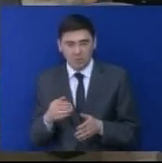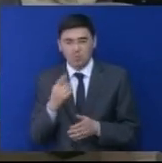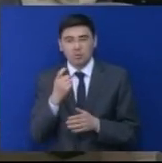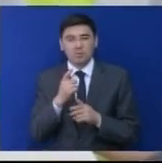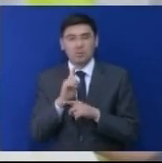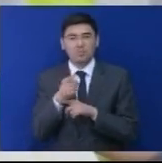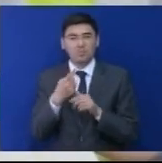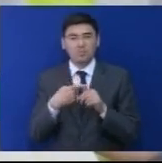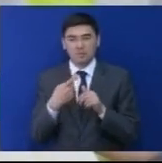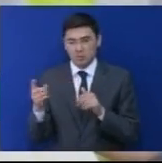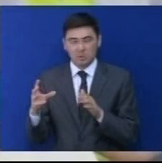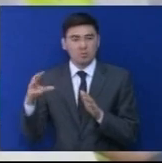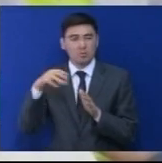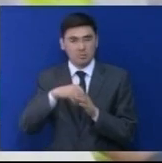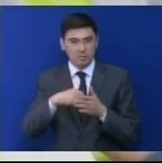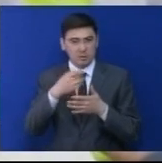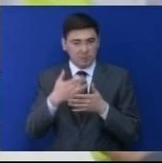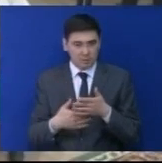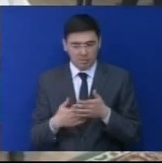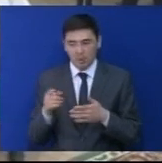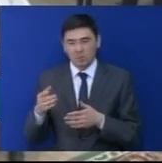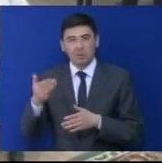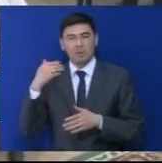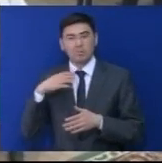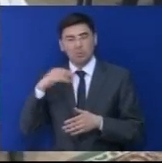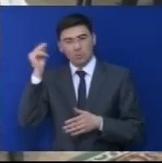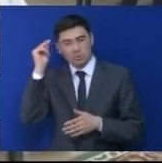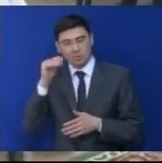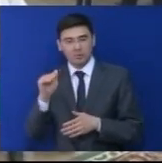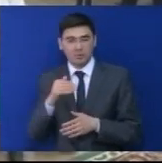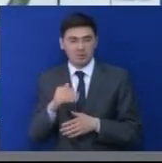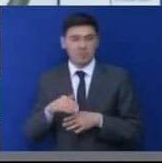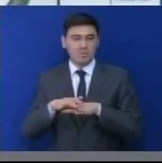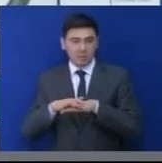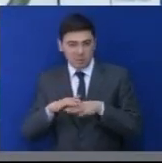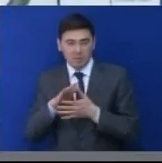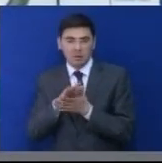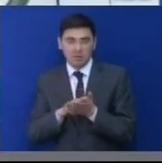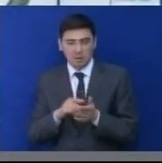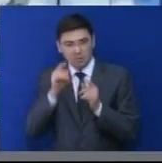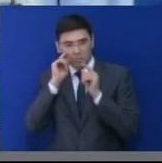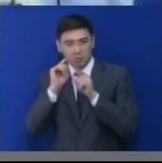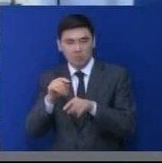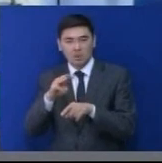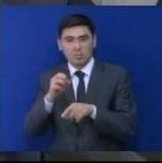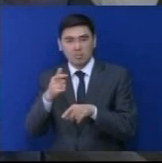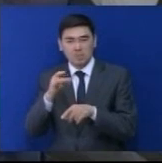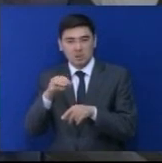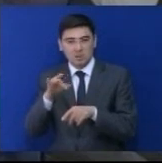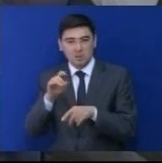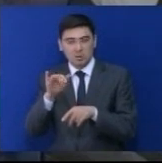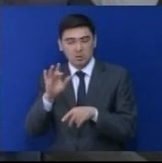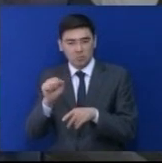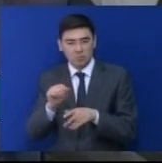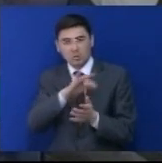Казахстана». Окончив Семейский вуз по физико-математическому направлению, он продолжил обучение в магистратуре и аспирантуре уже в столице.